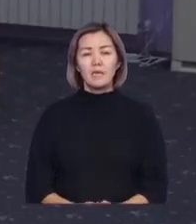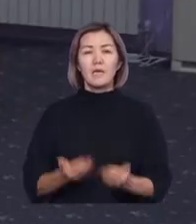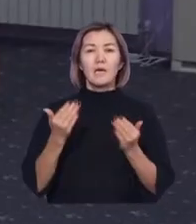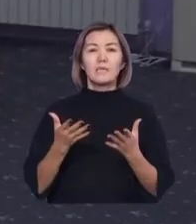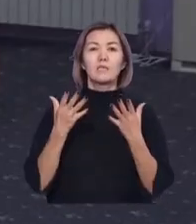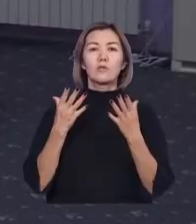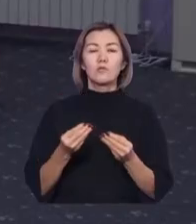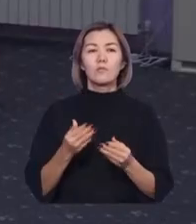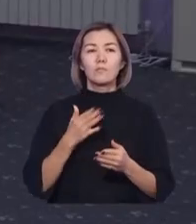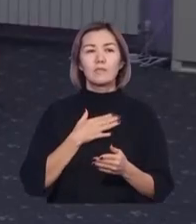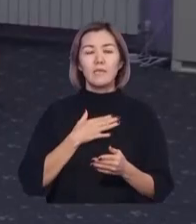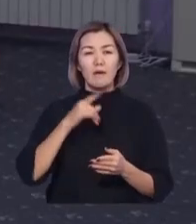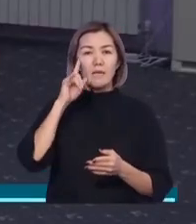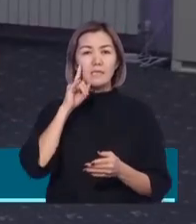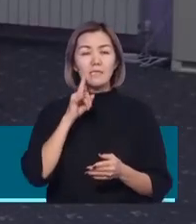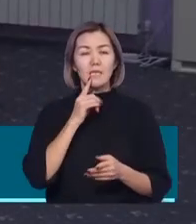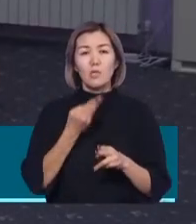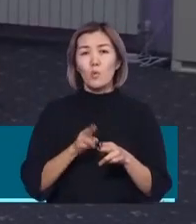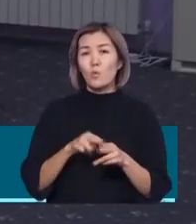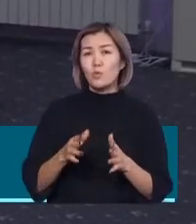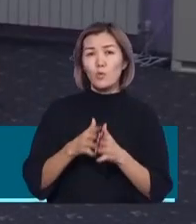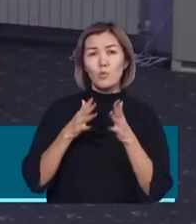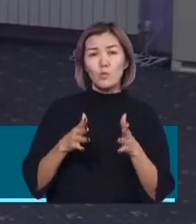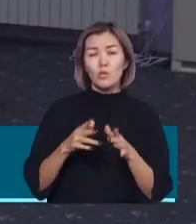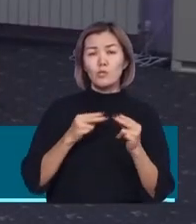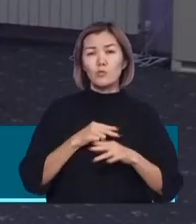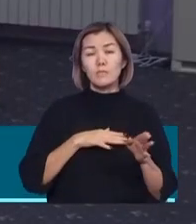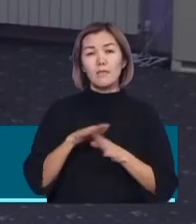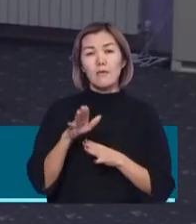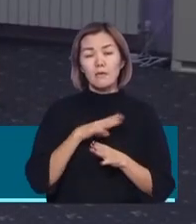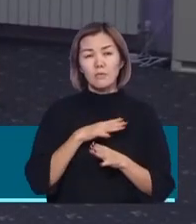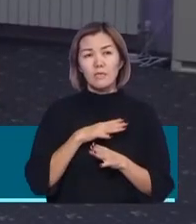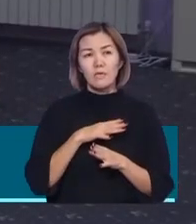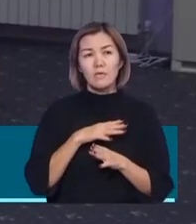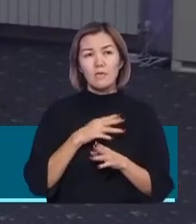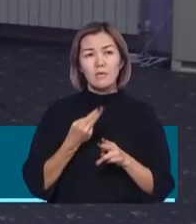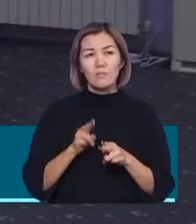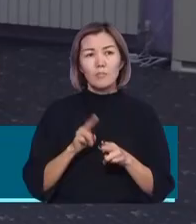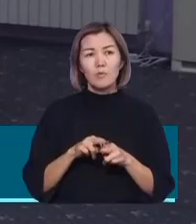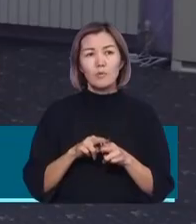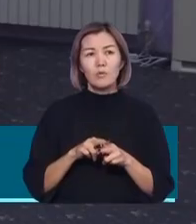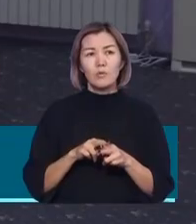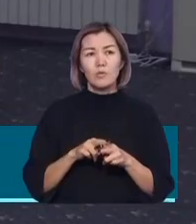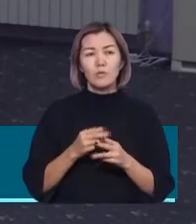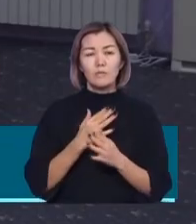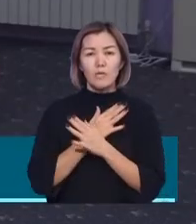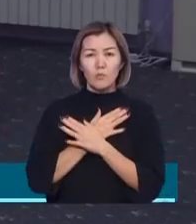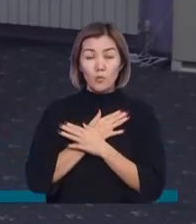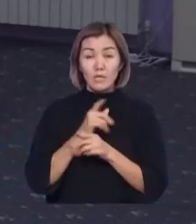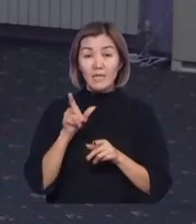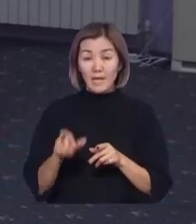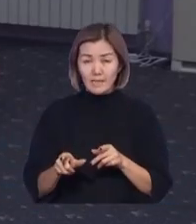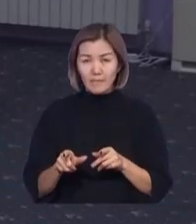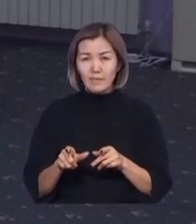Қазіргі таңда біздің Қазақстанда өте үлкен ауқымды жұмыс атқарылып жатыр. Бұл өлі донорды, сол өлі